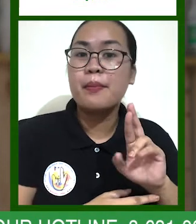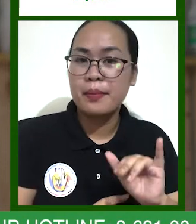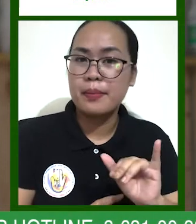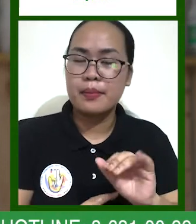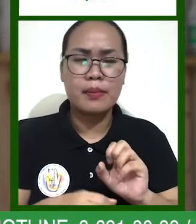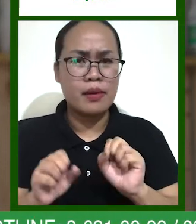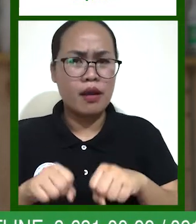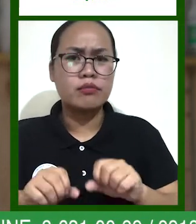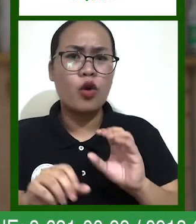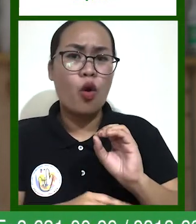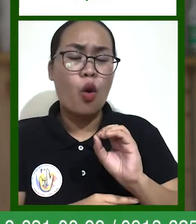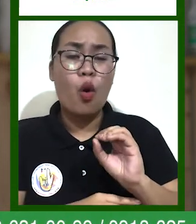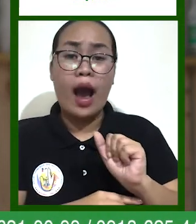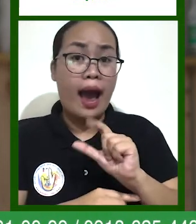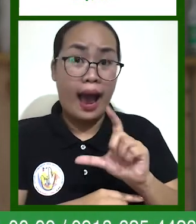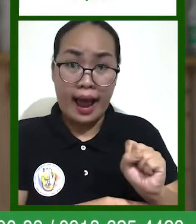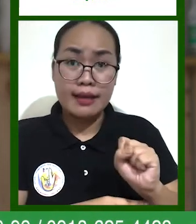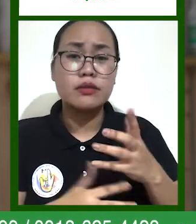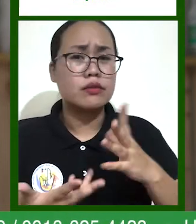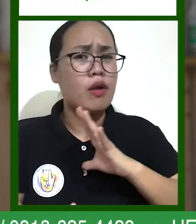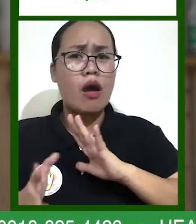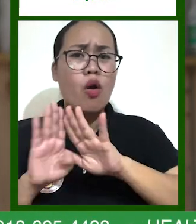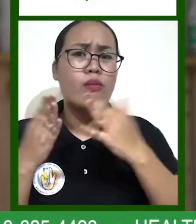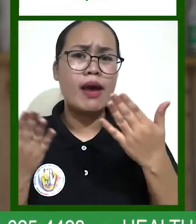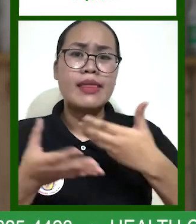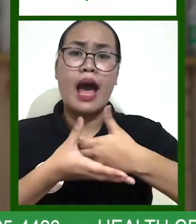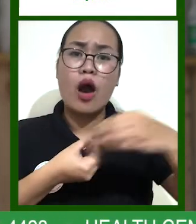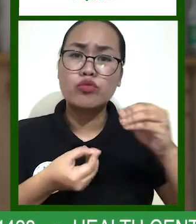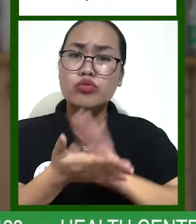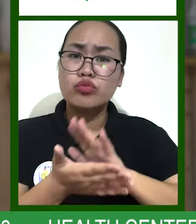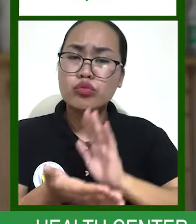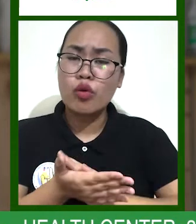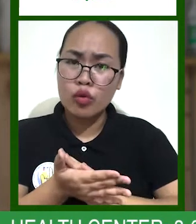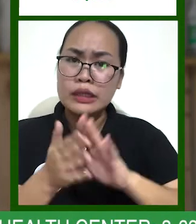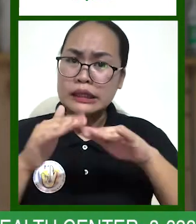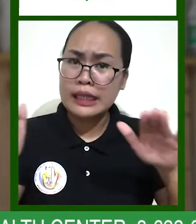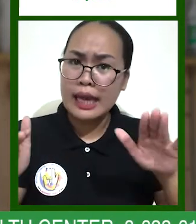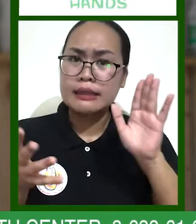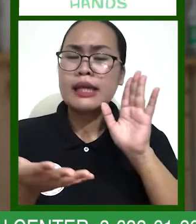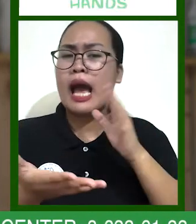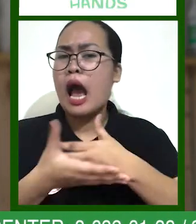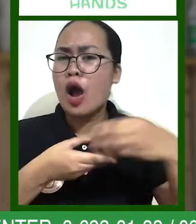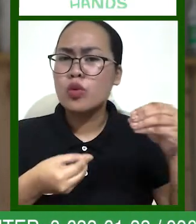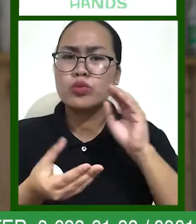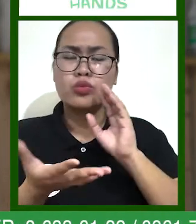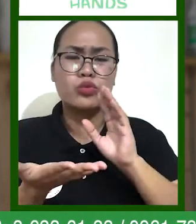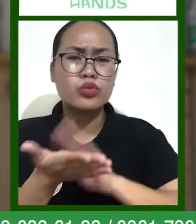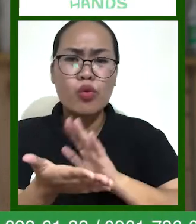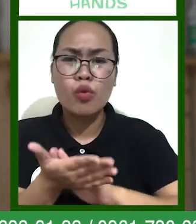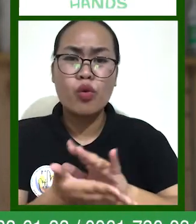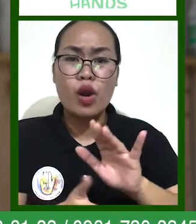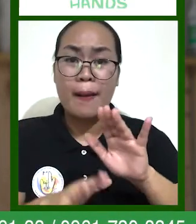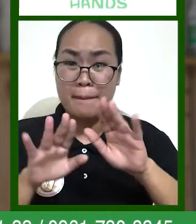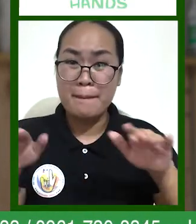open to out of school children, out of school youth, as well as out of school adult. So inaanyayahan po natin,